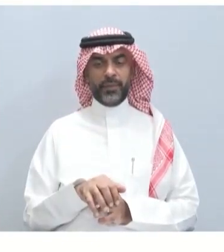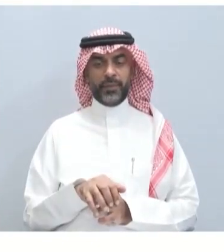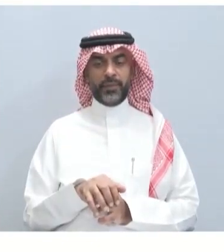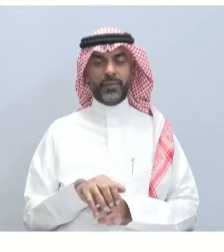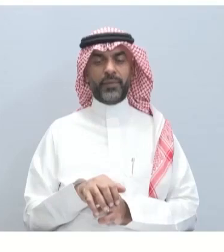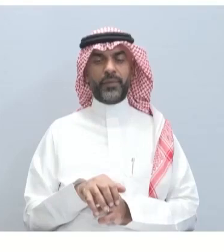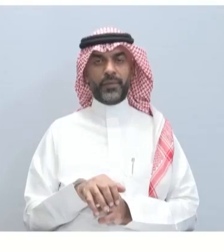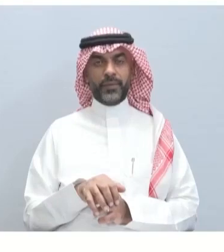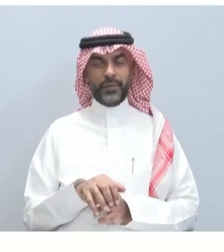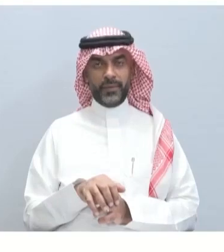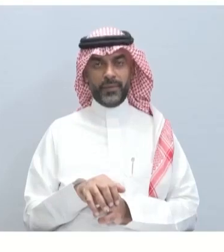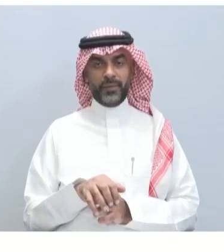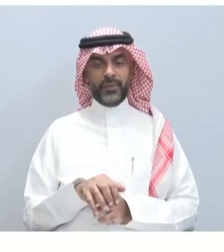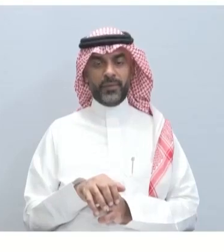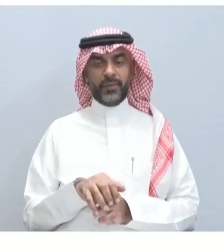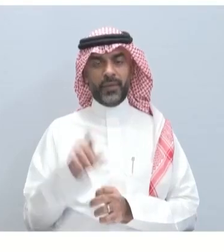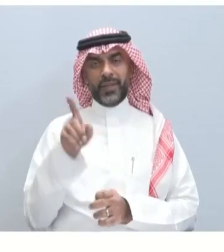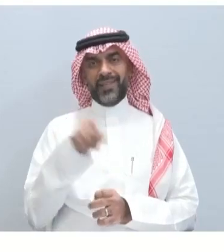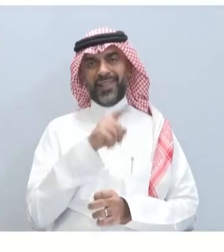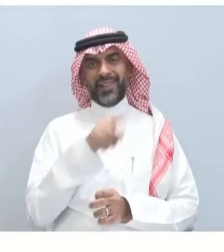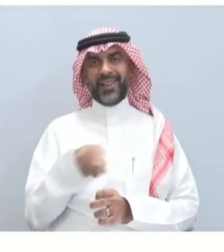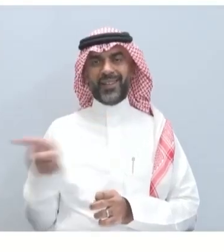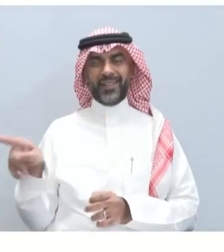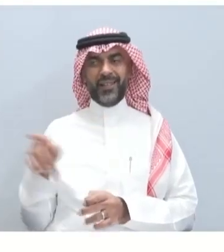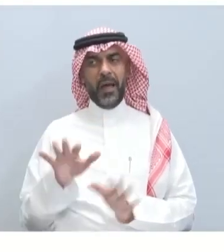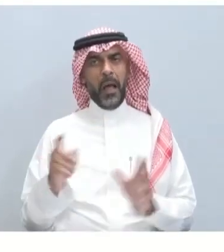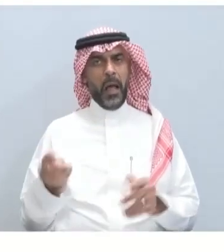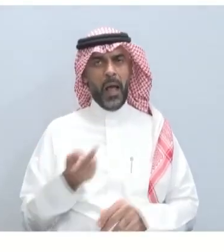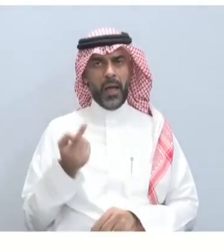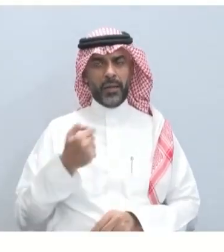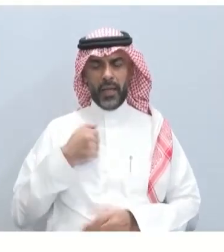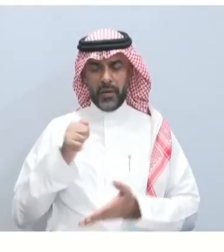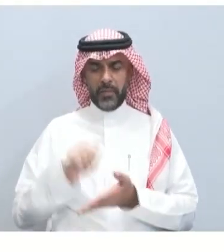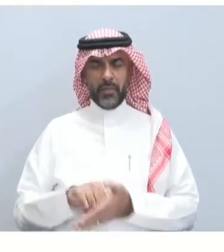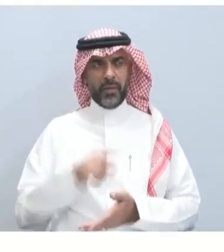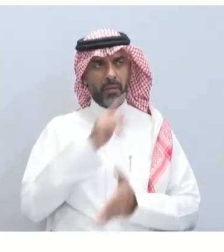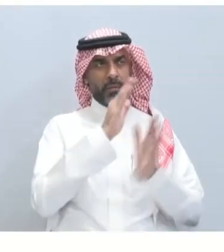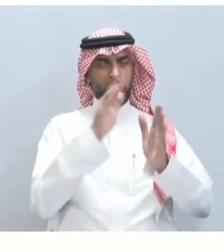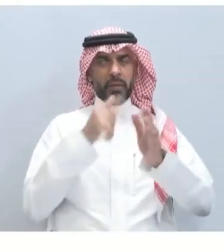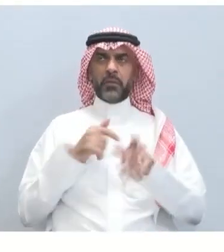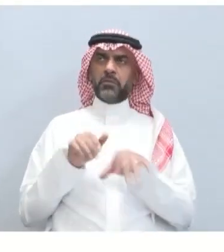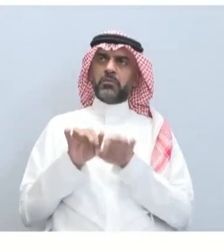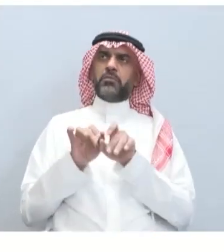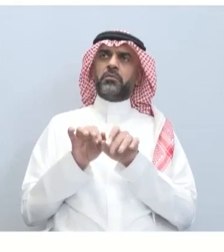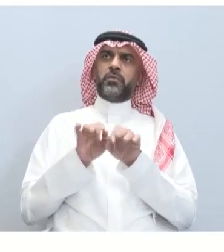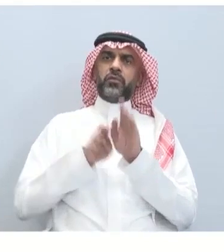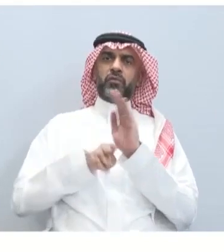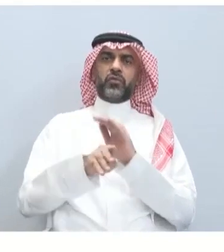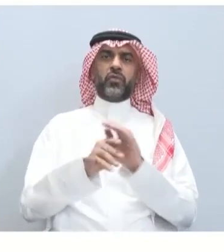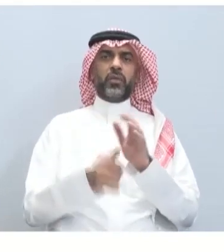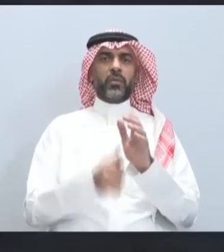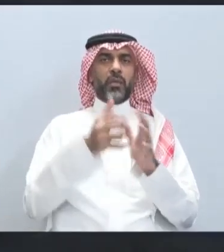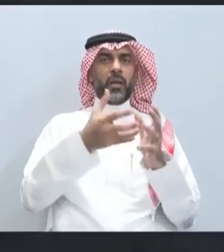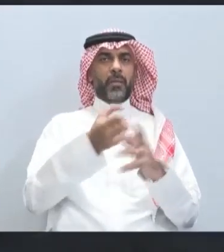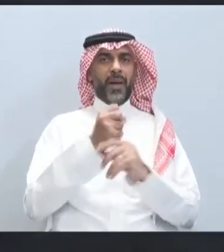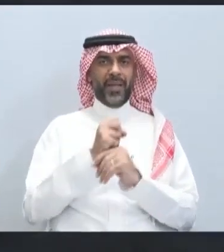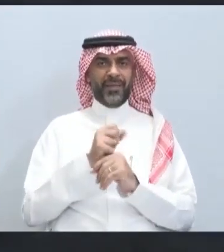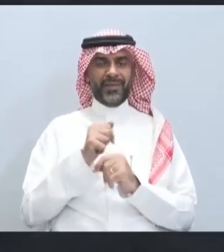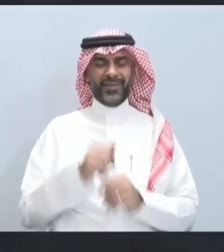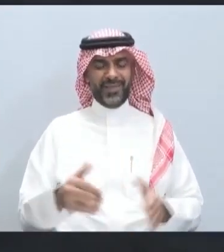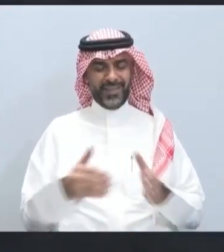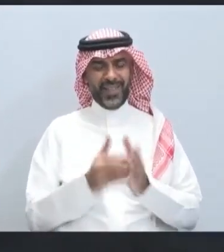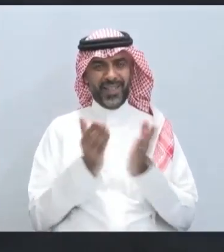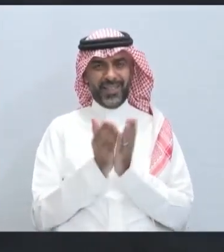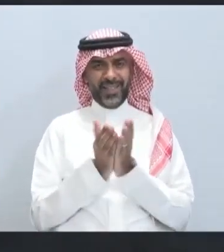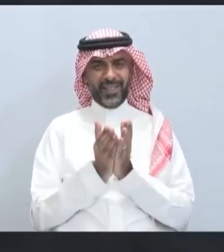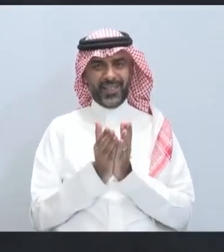دون الذهاب الى مقر المكتبه اذا هنا الاجابه خاطئه اذا نكون بذلك انهينا هذا الدرس هذا وصل